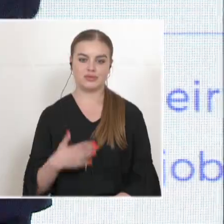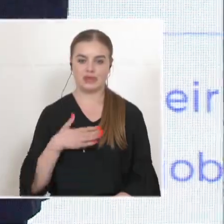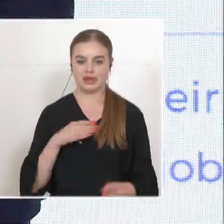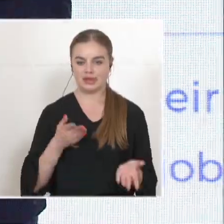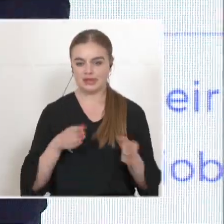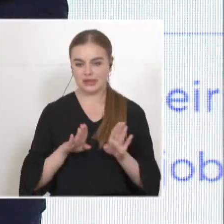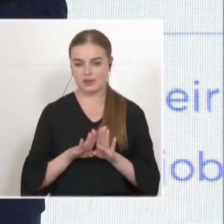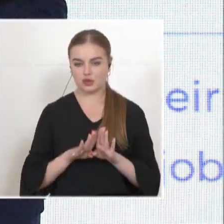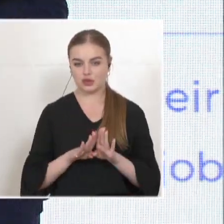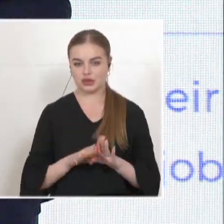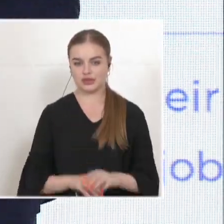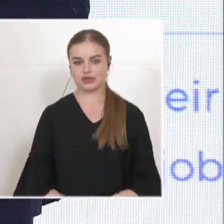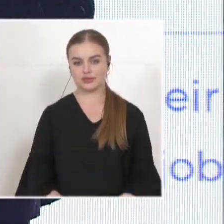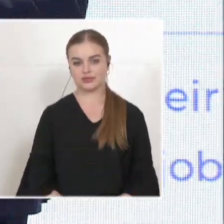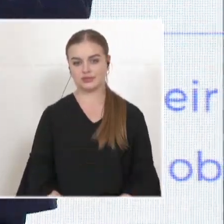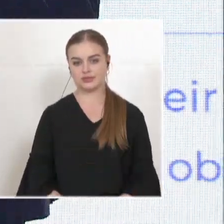Замкнутість.